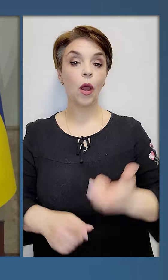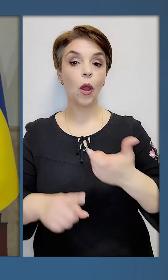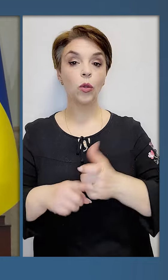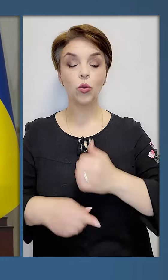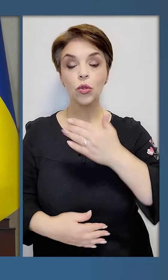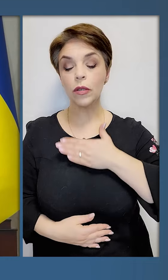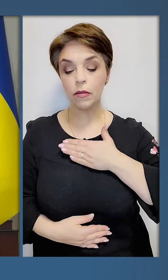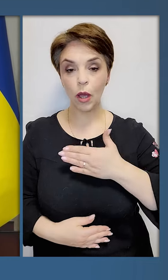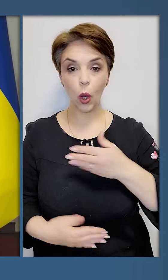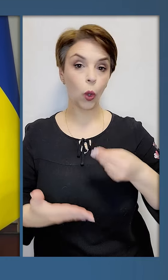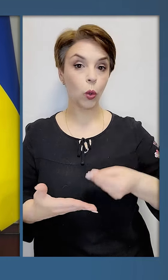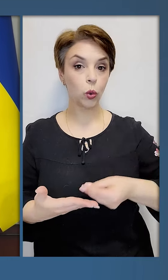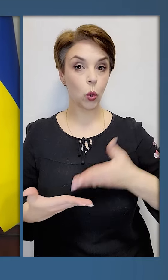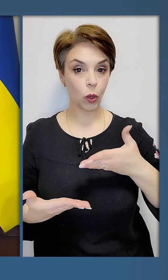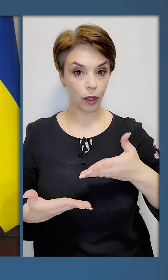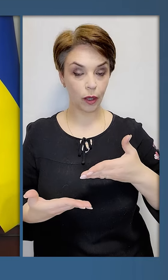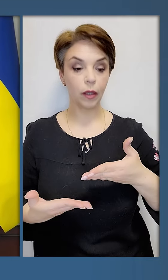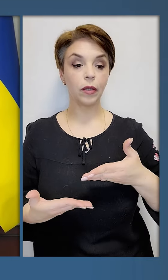Дуже дякую, дорогий,